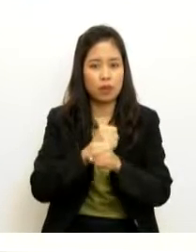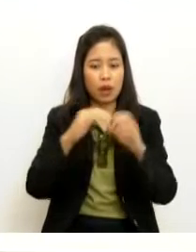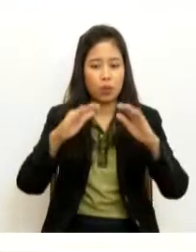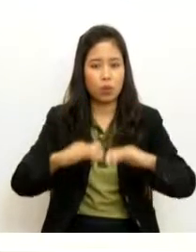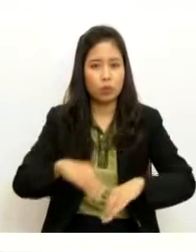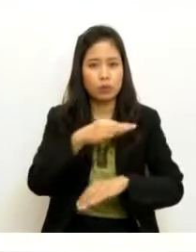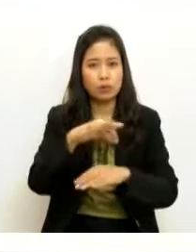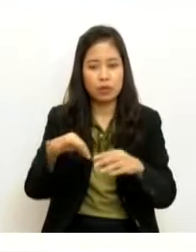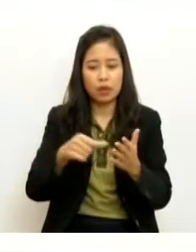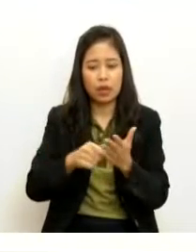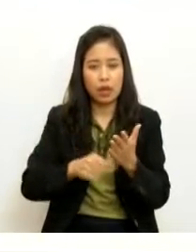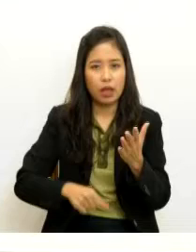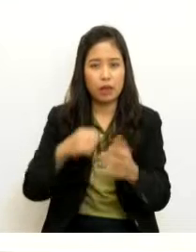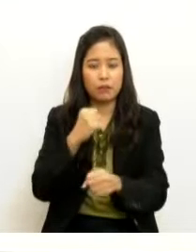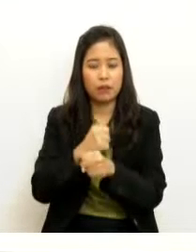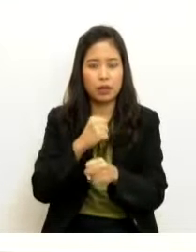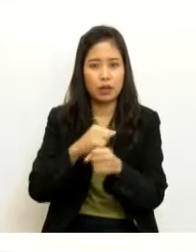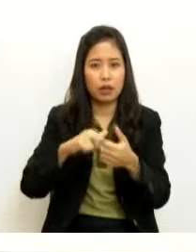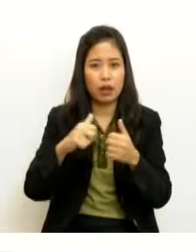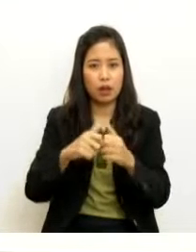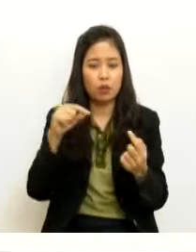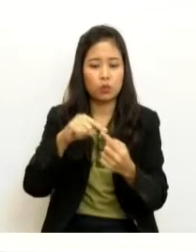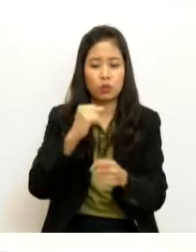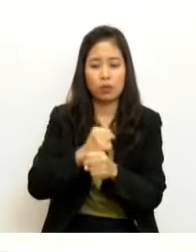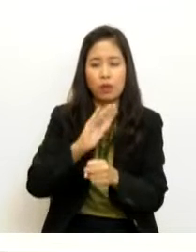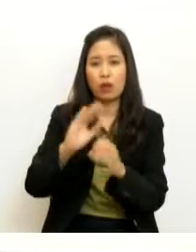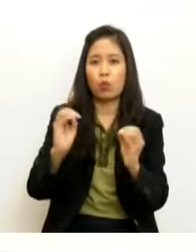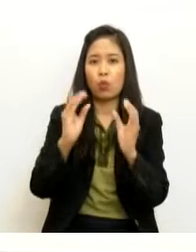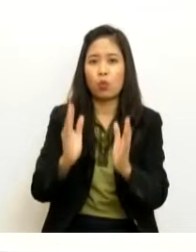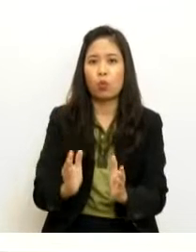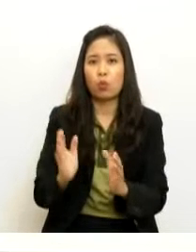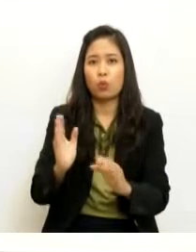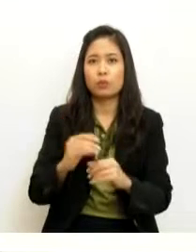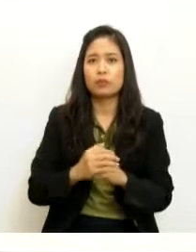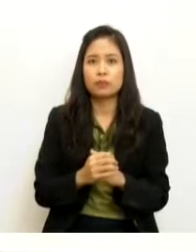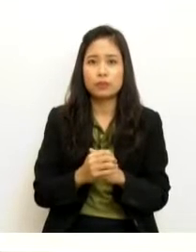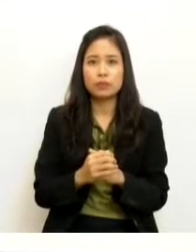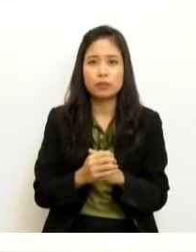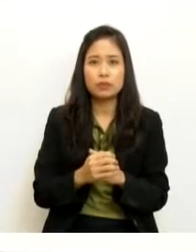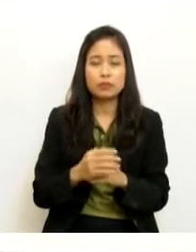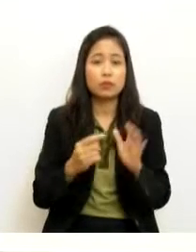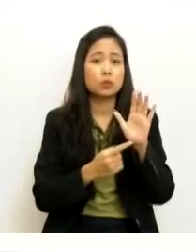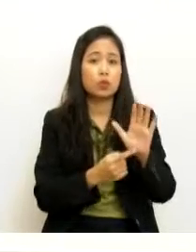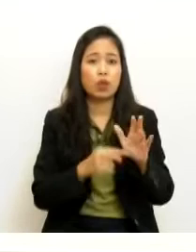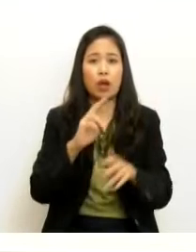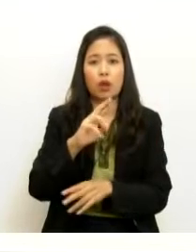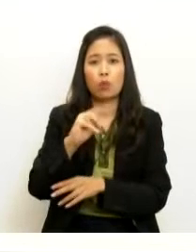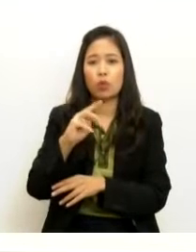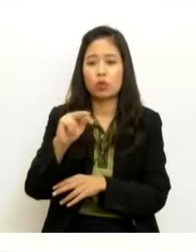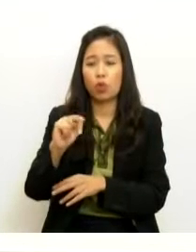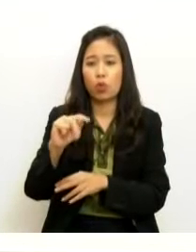แก้ไขปัญหาเรื่องภาระงานคุณครูได้อย่างให้สำเร็จผลผมยกตัวอย่างที่ท่านรัฐมนตรีท่านยกมาก็คือเรื่อง